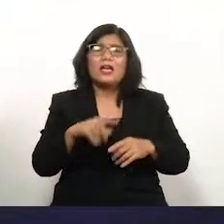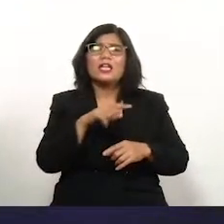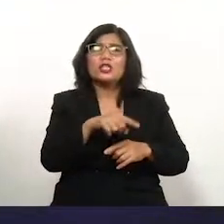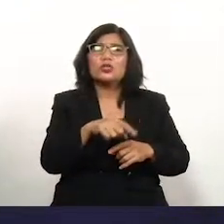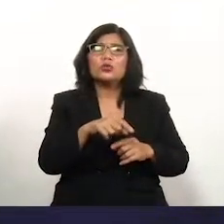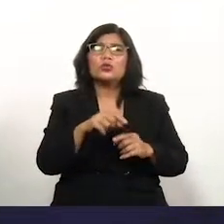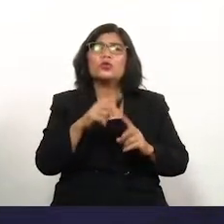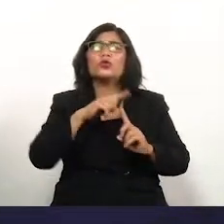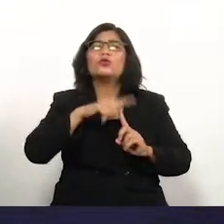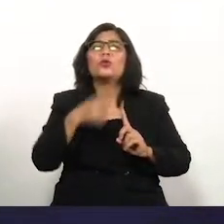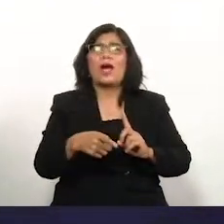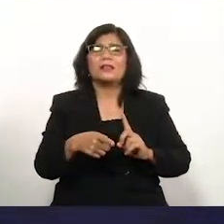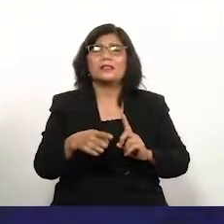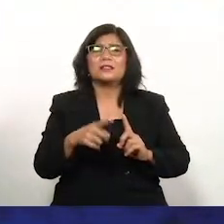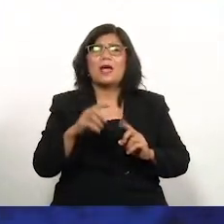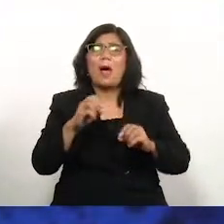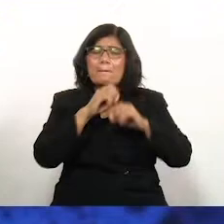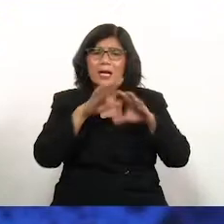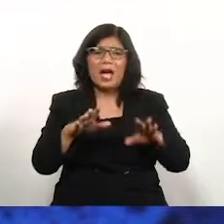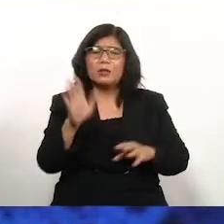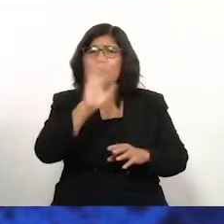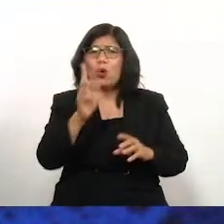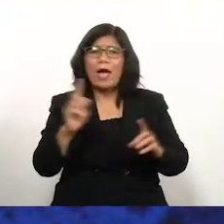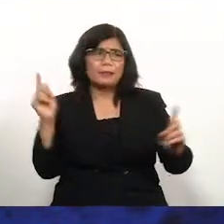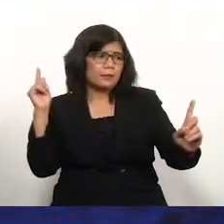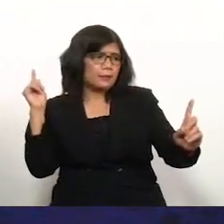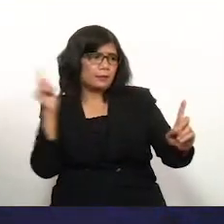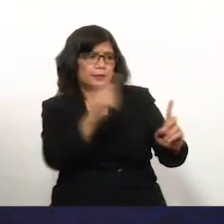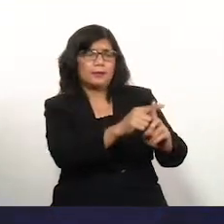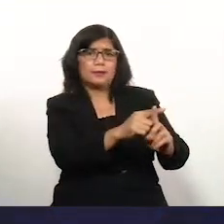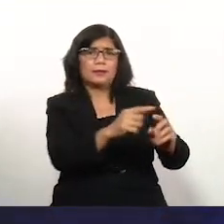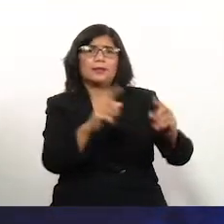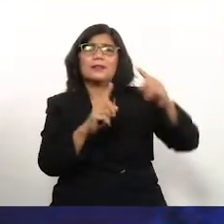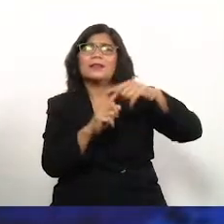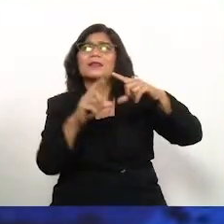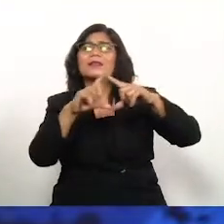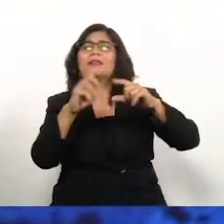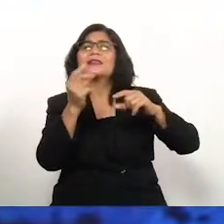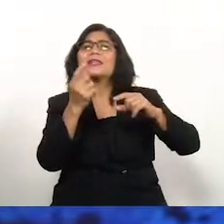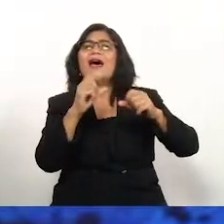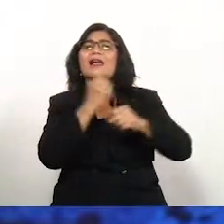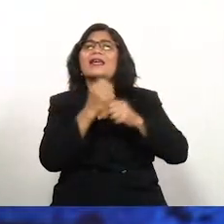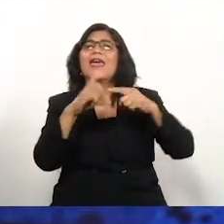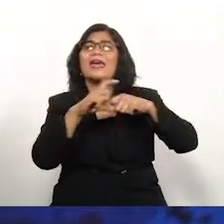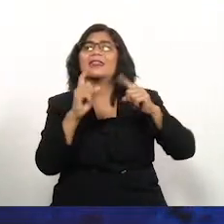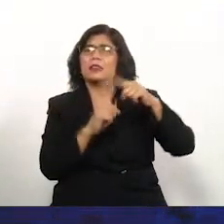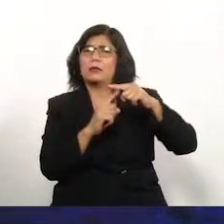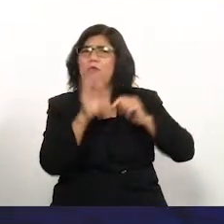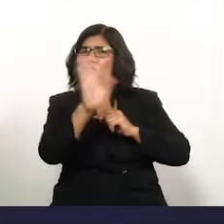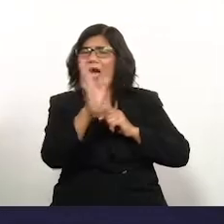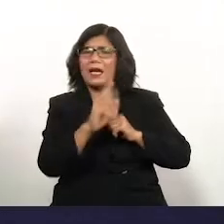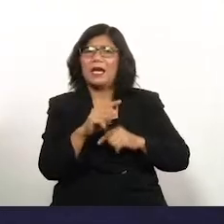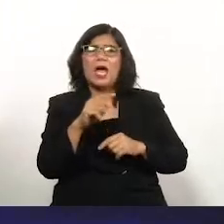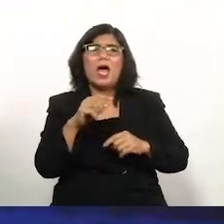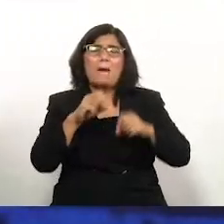tagged berkat bukan target tetapi blessings sacset Workout Hai